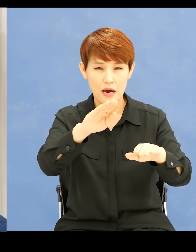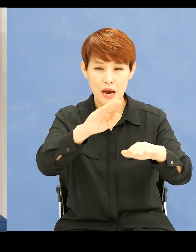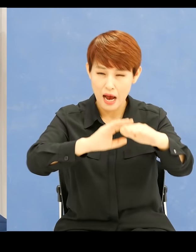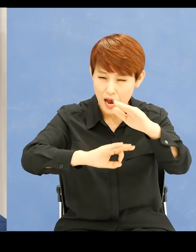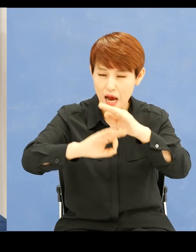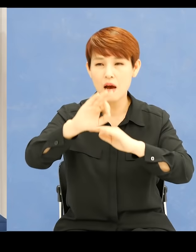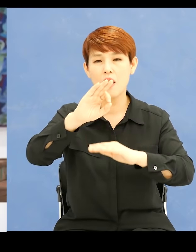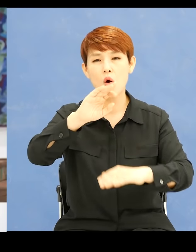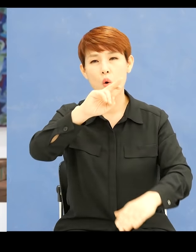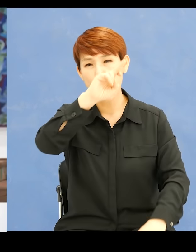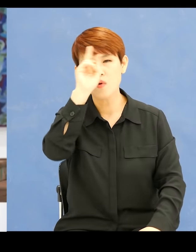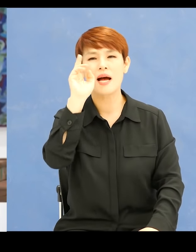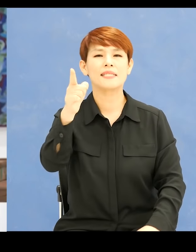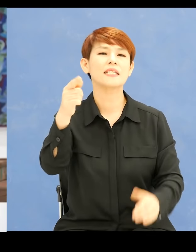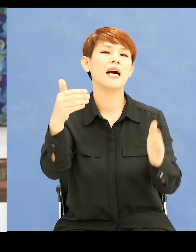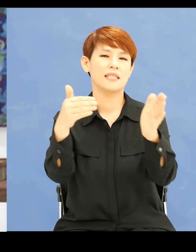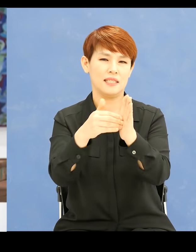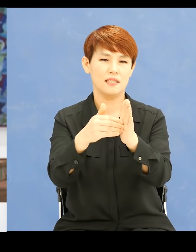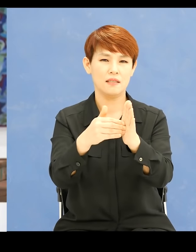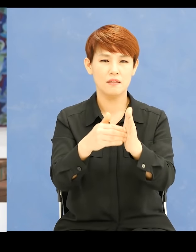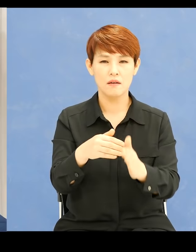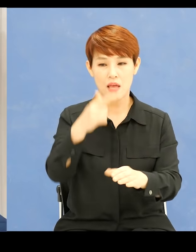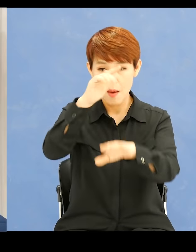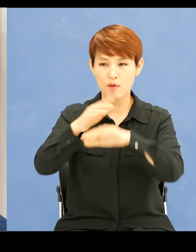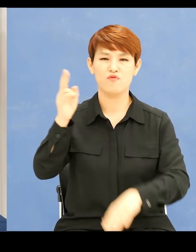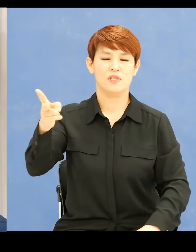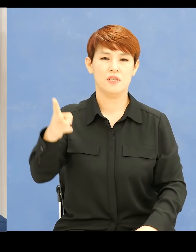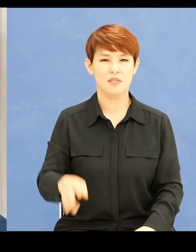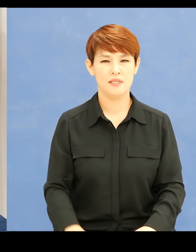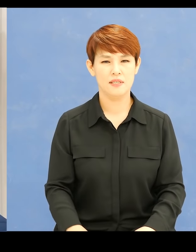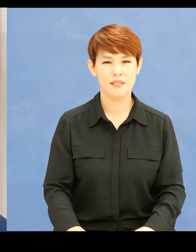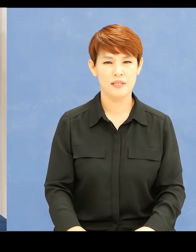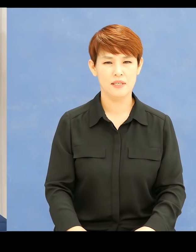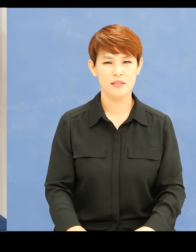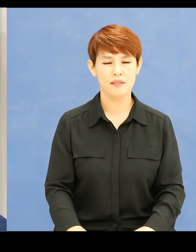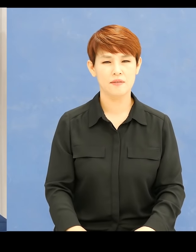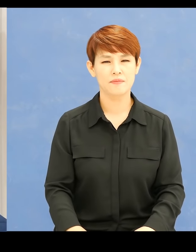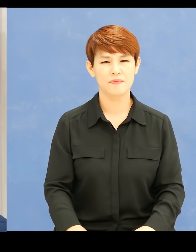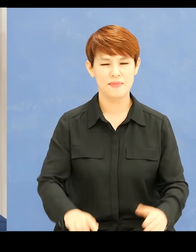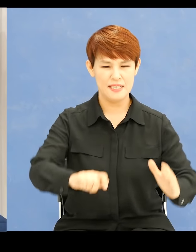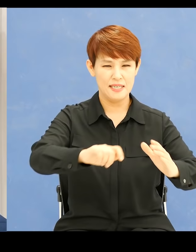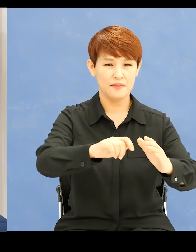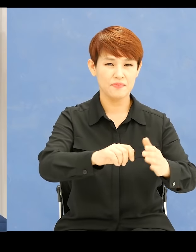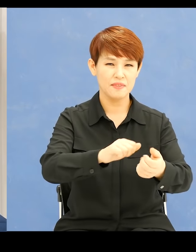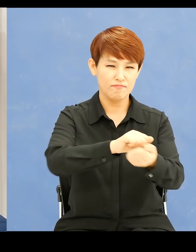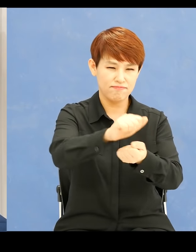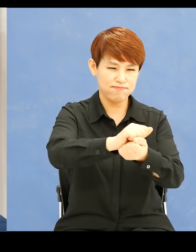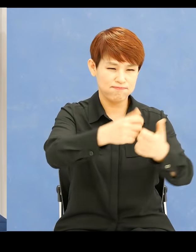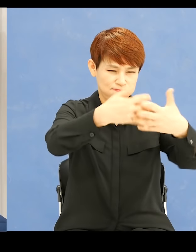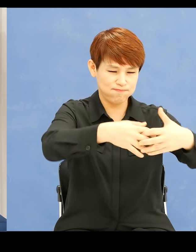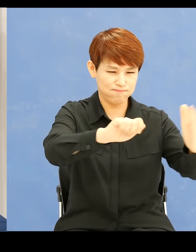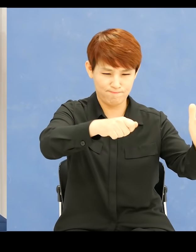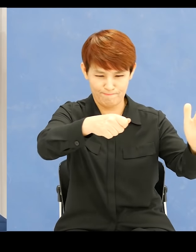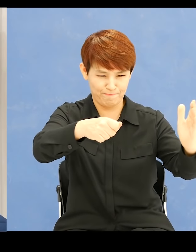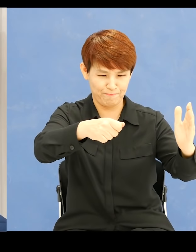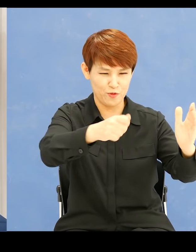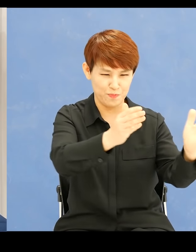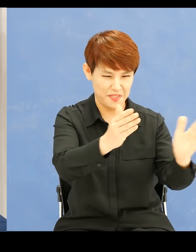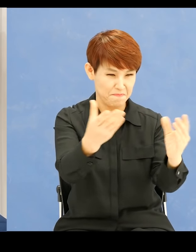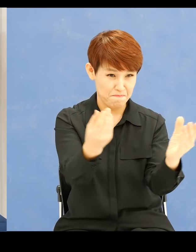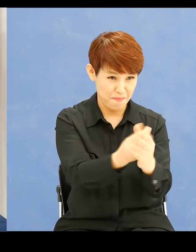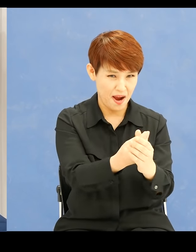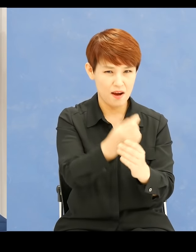1시까지 옮겼어요. 제가 2시 예배인데 마지막 세탁기 딱 조여주고 나니까 예배 1시간 남았더라고요.